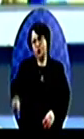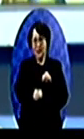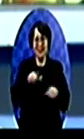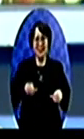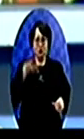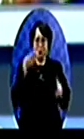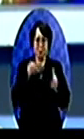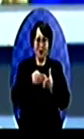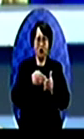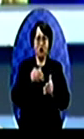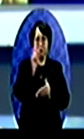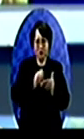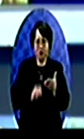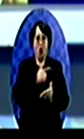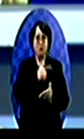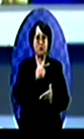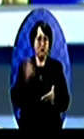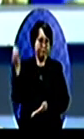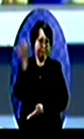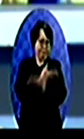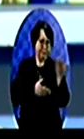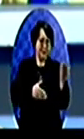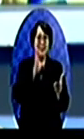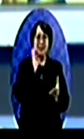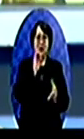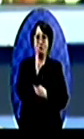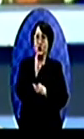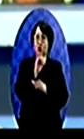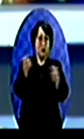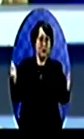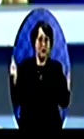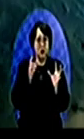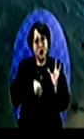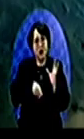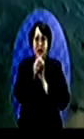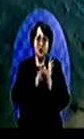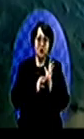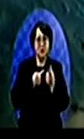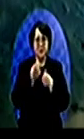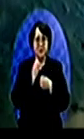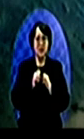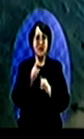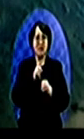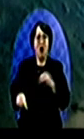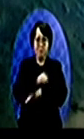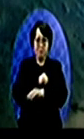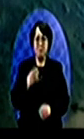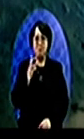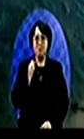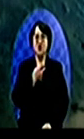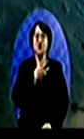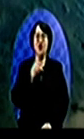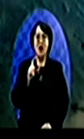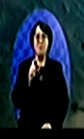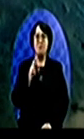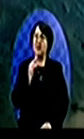ирсэн байна. Энэ дагуу өнөөдөр салбарын бүх төлөөллийг хамруулсан хэлэлцүүлэг хийлээ. Хинтийн аймгийн Батширээ Бендер сумын нутаг, Өмн